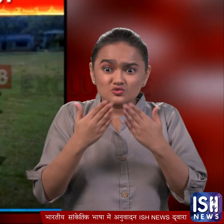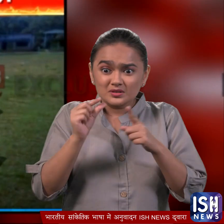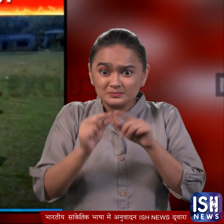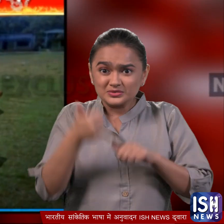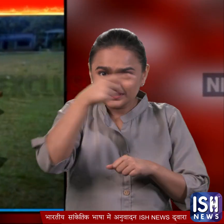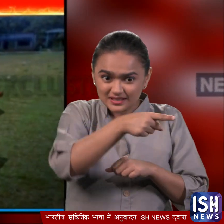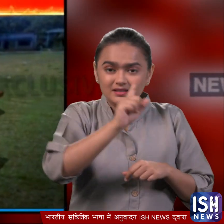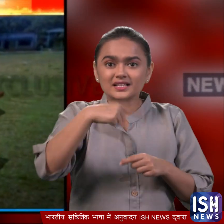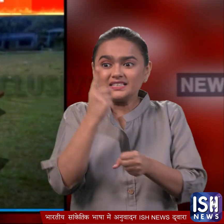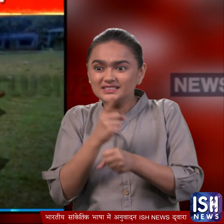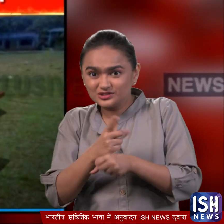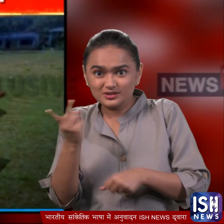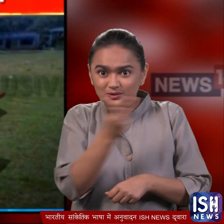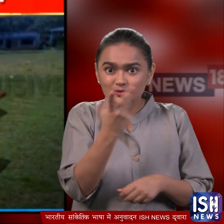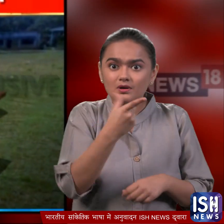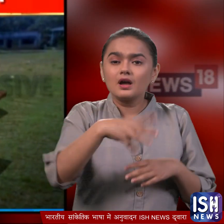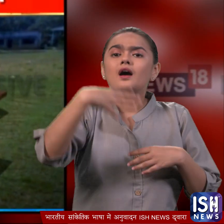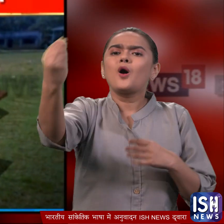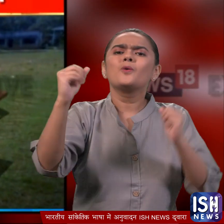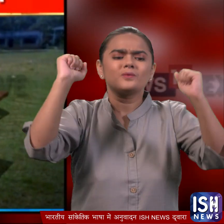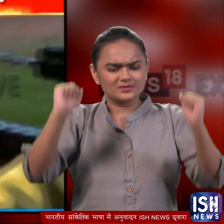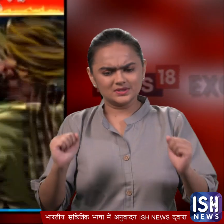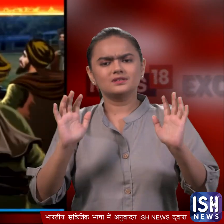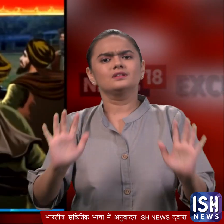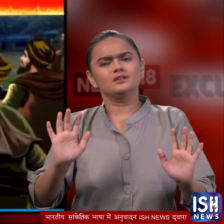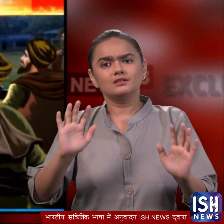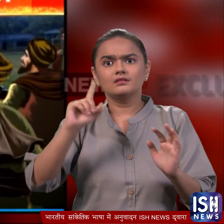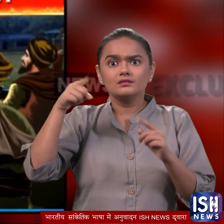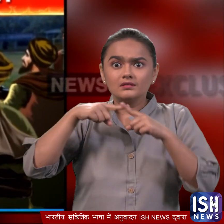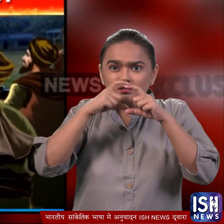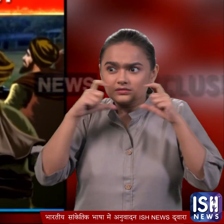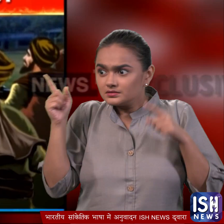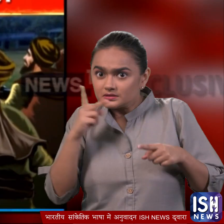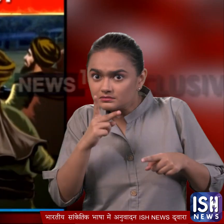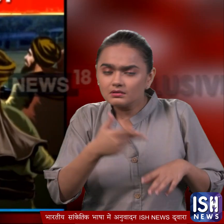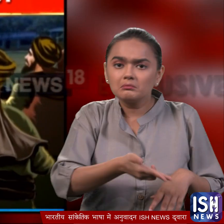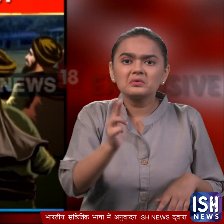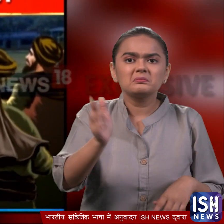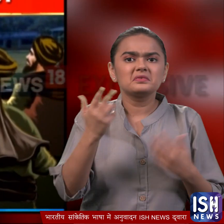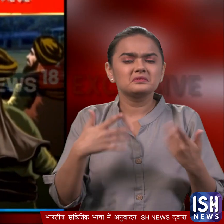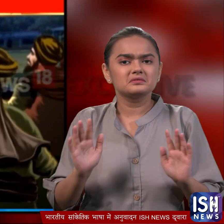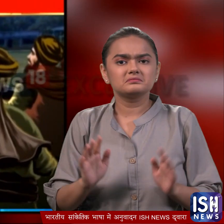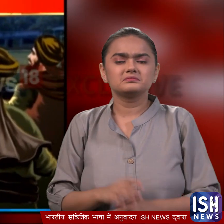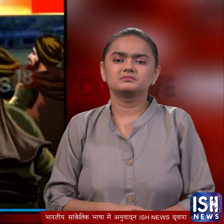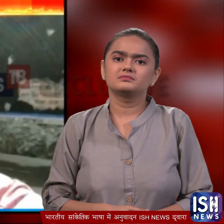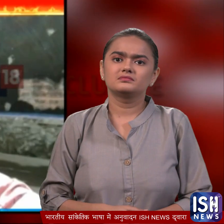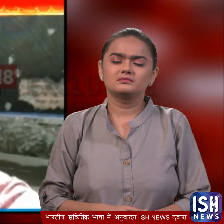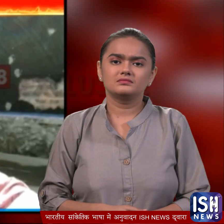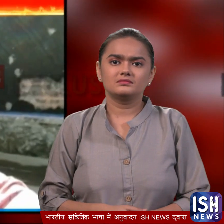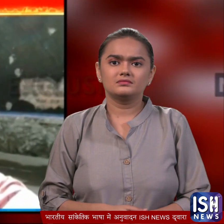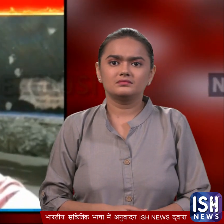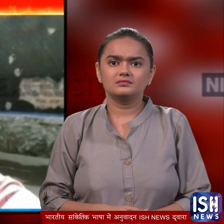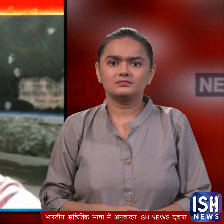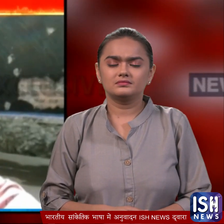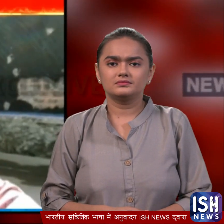जा रहा है कि स्कूल की प्रिंसिपल सुपिंदर और टीचर दीपक बाहर मैदान में ही बैठे हुए थे। आतंकियों ने दोनों को मौत के घाट उतार दिया। एक